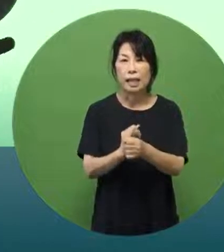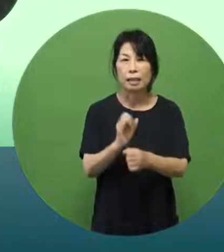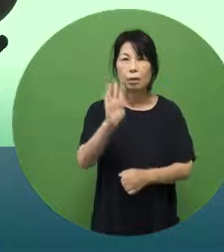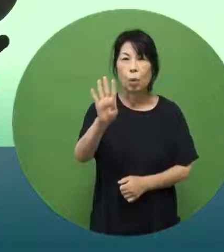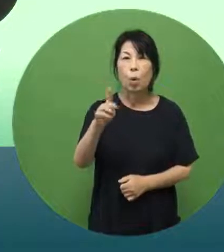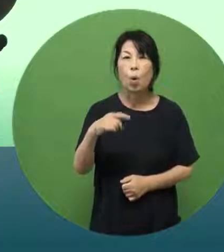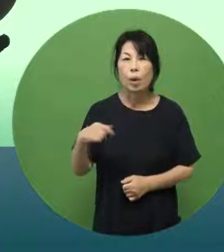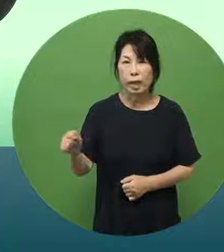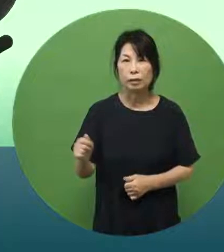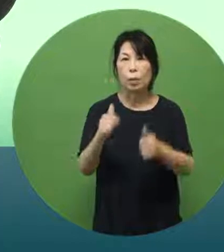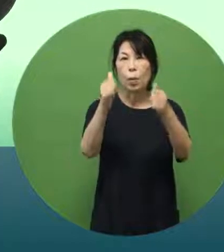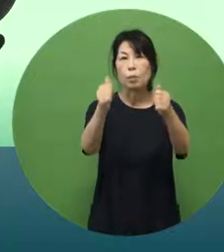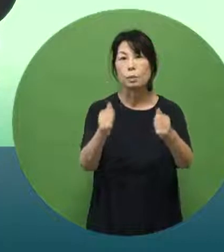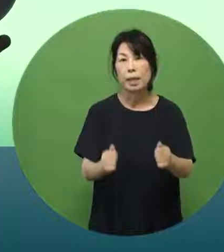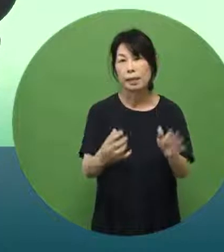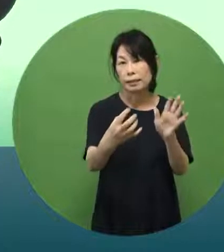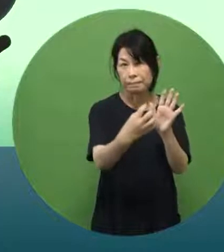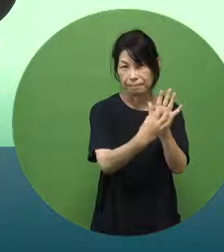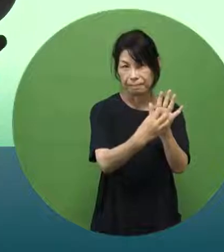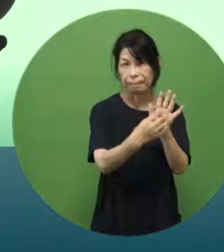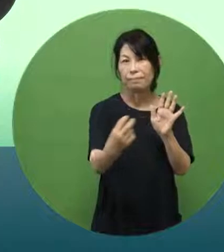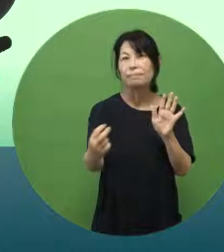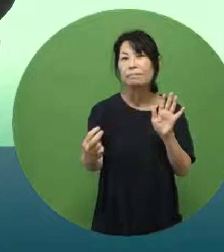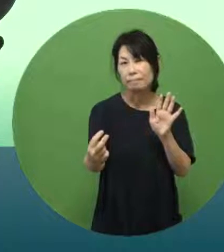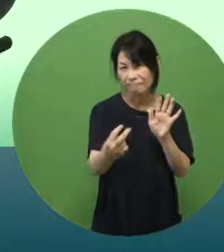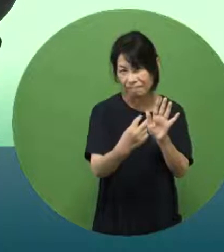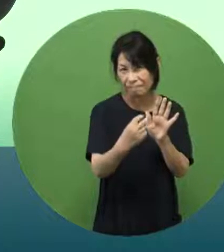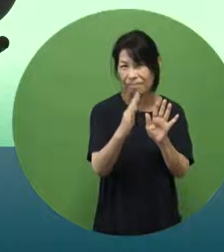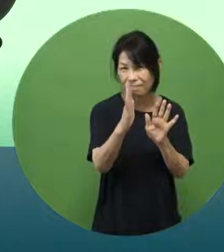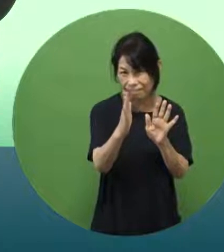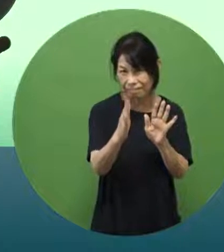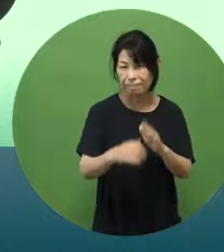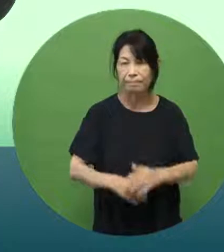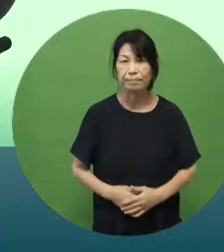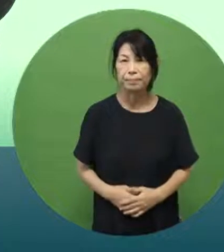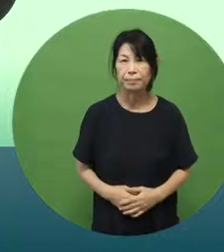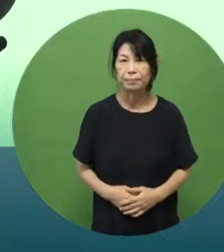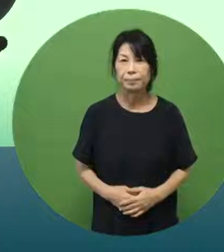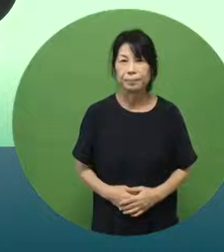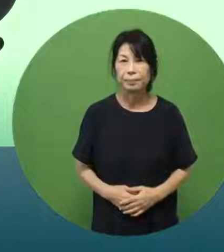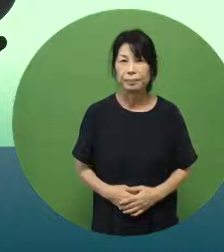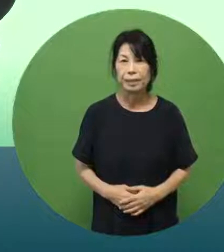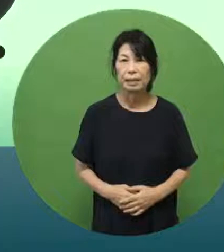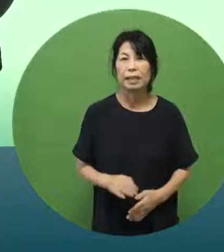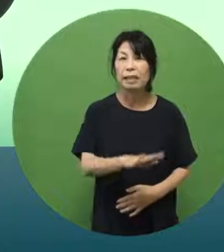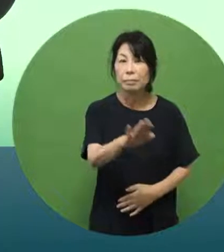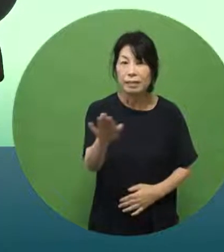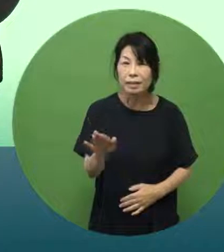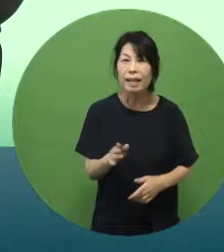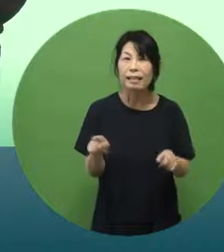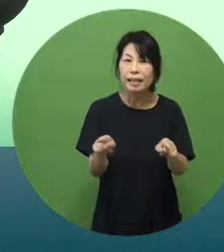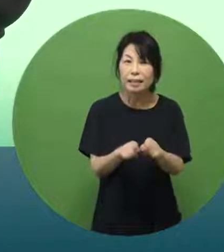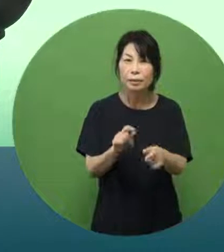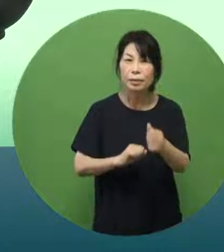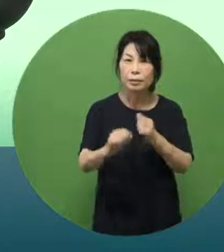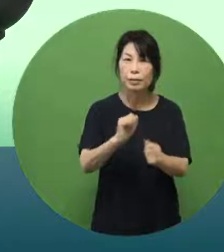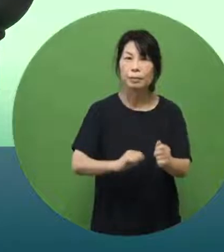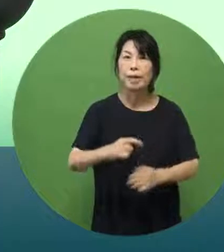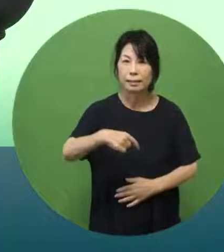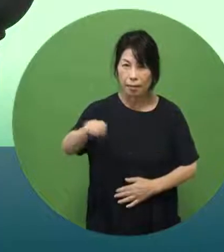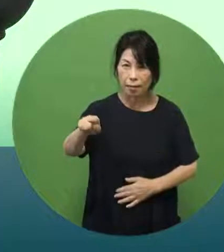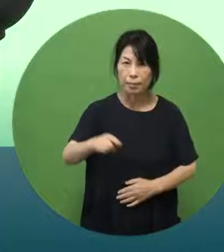り組みは県ホームページでご紹介していますのでご覧ください。県民みんなで一緒に取り組みましょう。